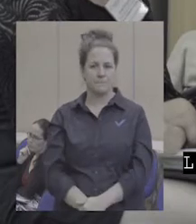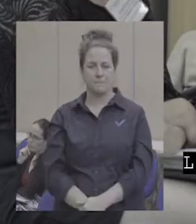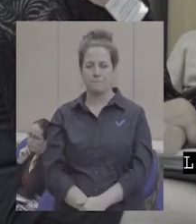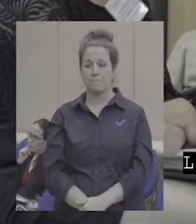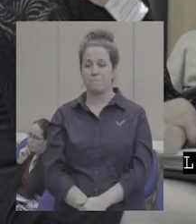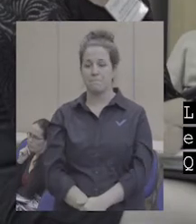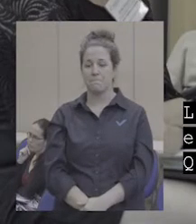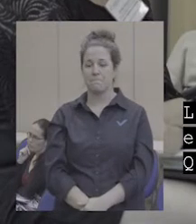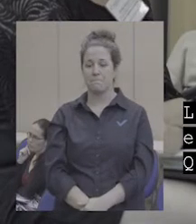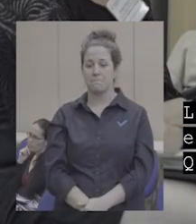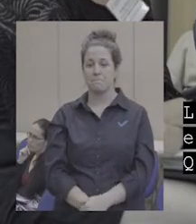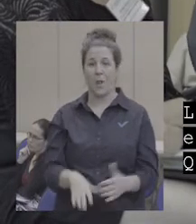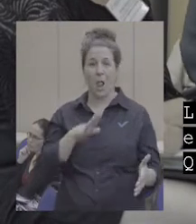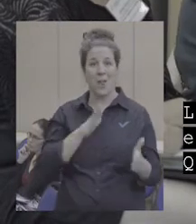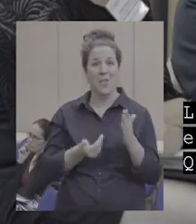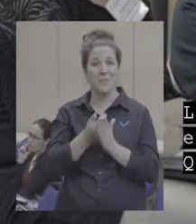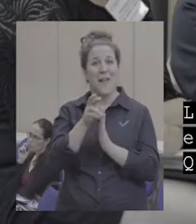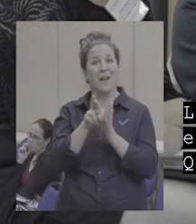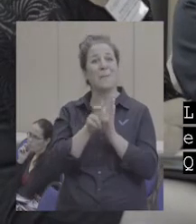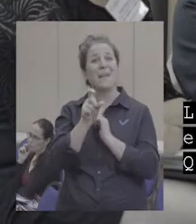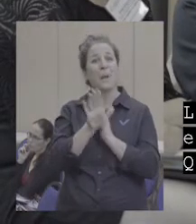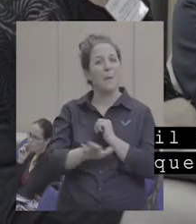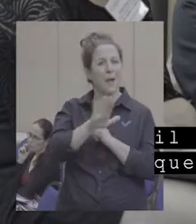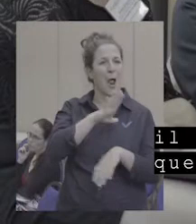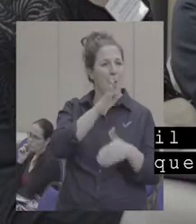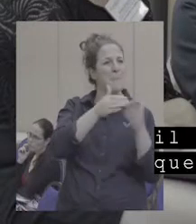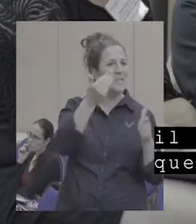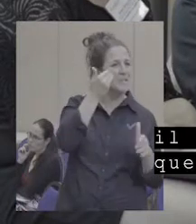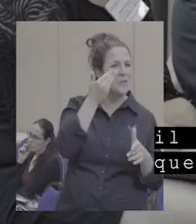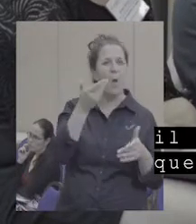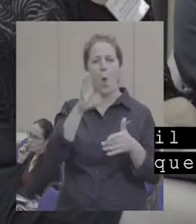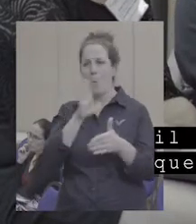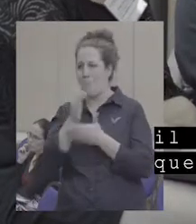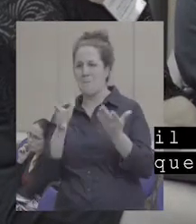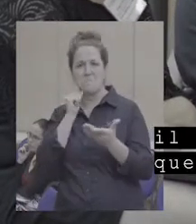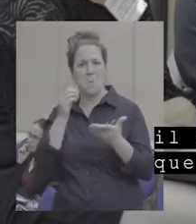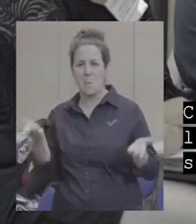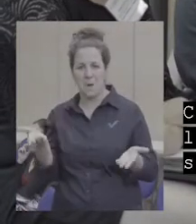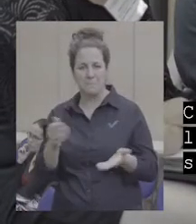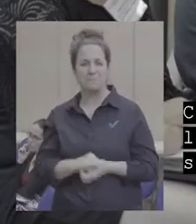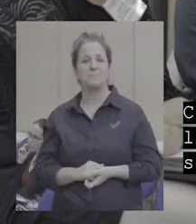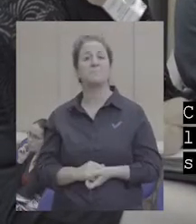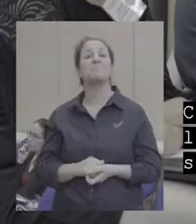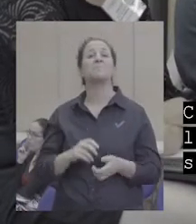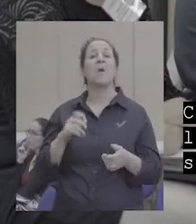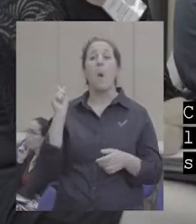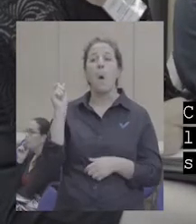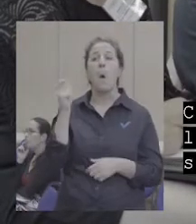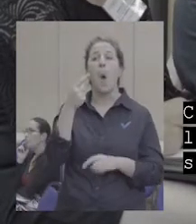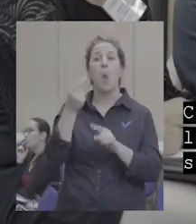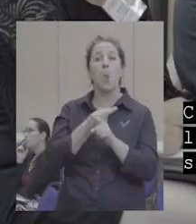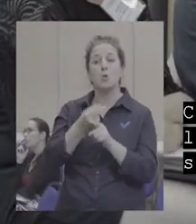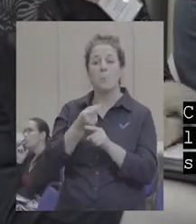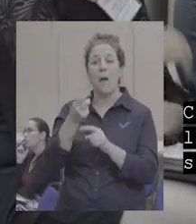On a la nouvelle réglementation qui rentre en vigueur au Québec. Il y en a qui le savent, il y en a qui ne le savent pas. Qui fait que les logements, tous